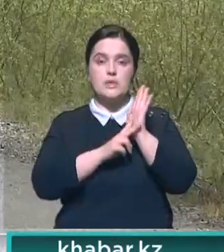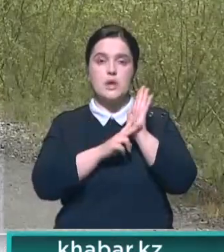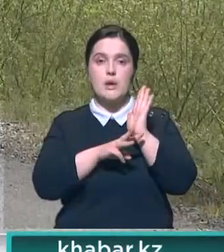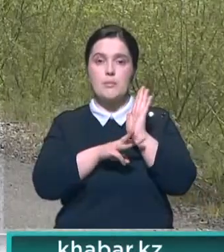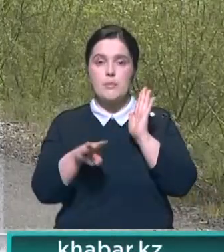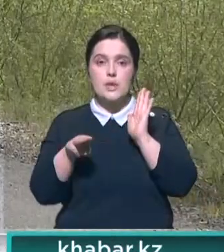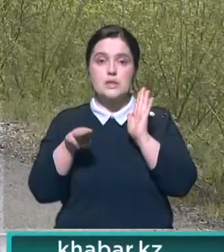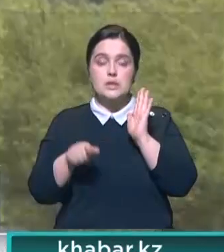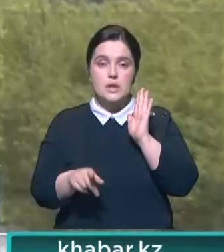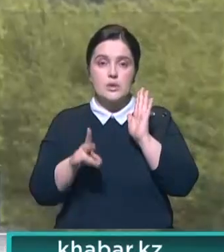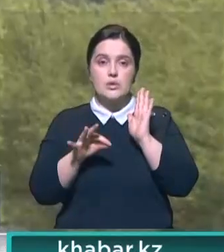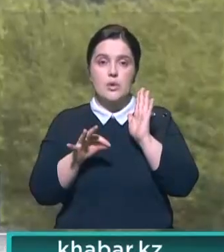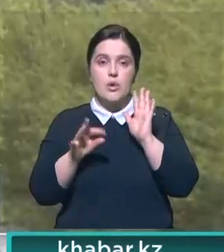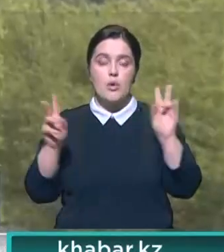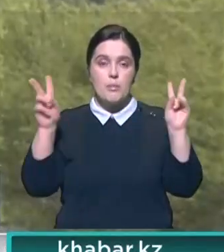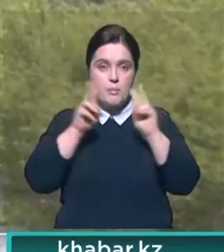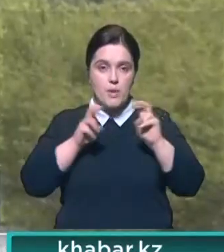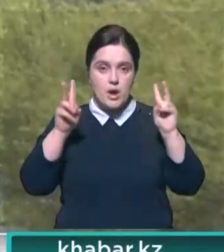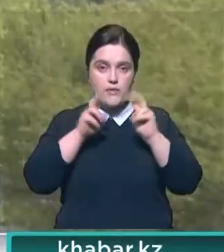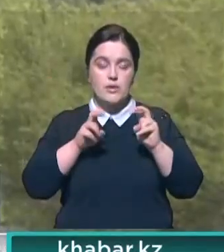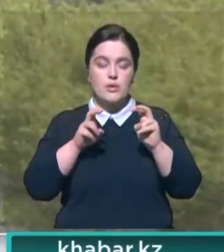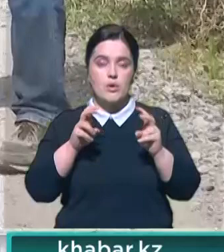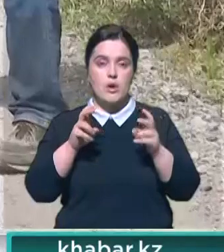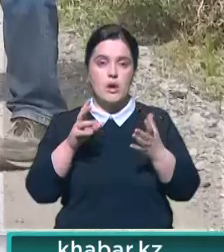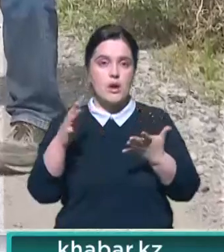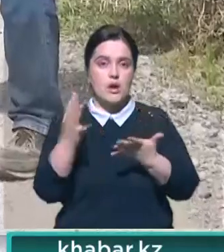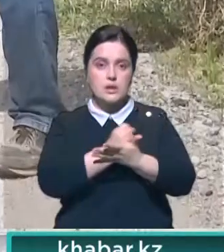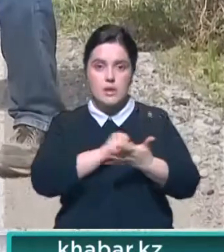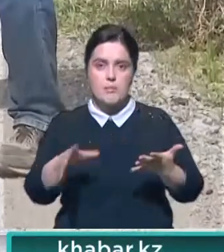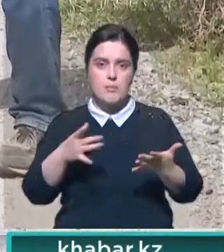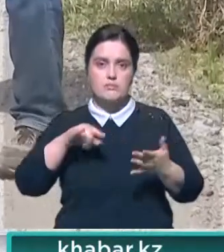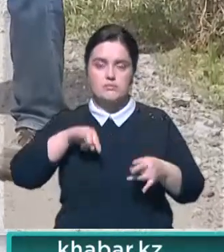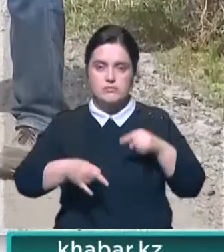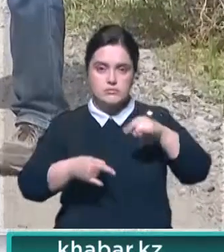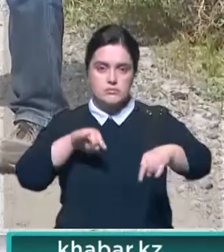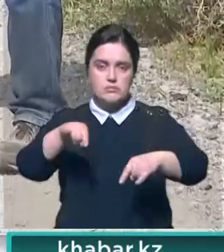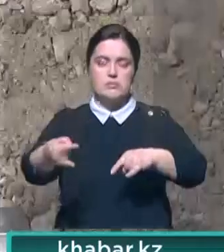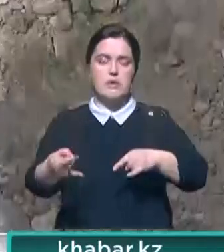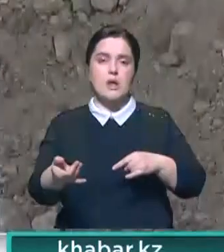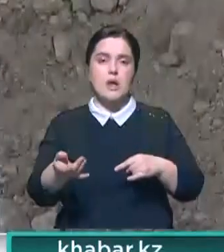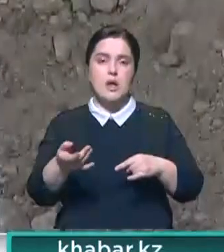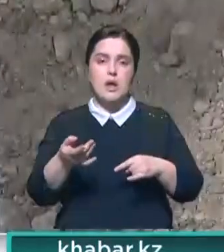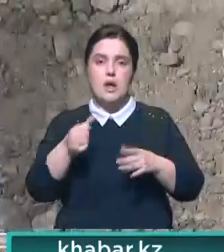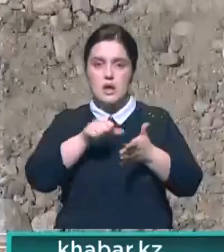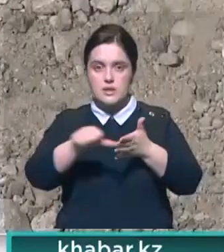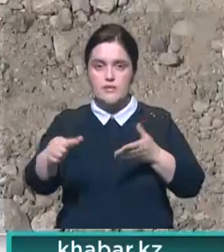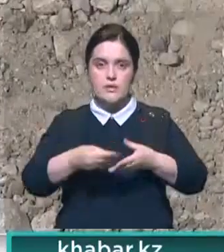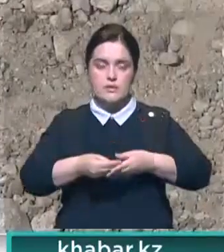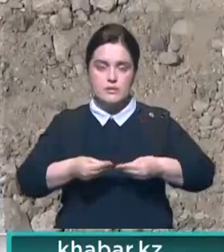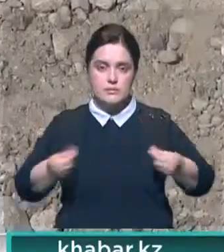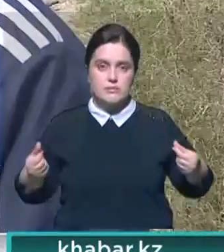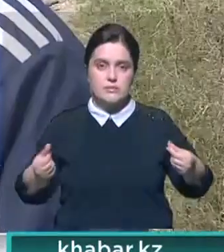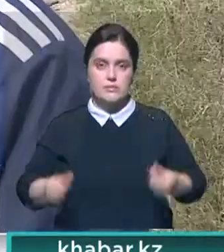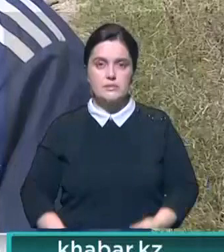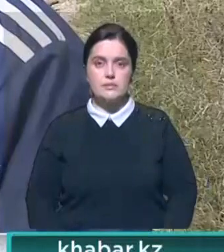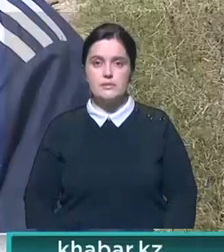миллионов тенге. Но проверку на прочность трасса не прошла. Образовались многочисленные ямы и ухабы, а асфальт буквально рассыпается на